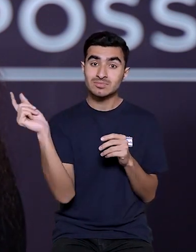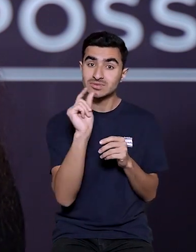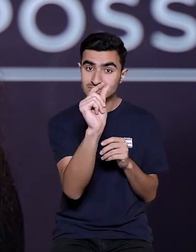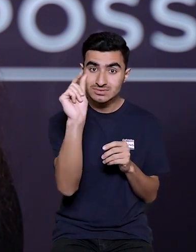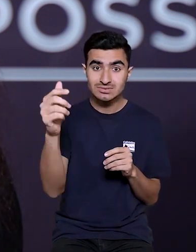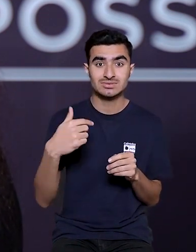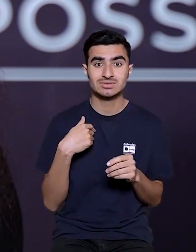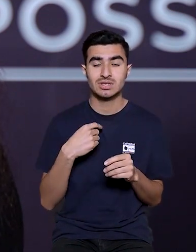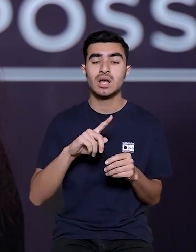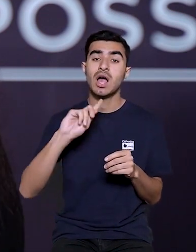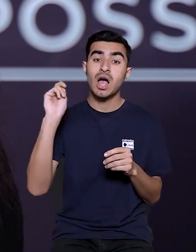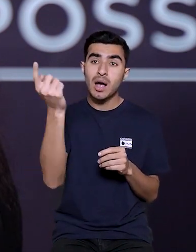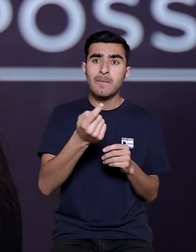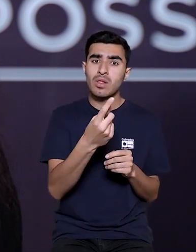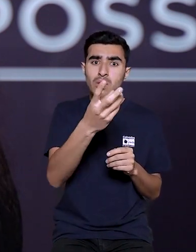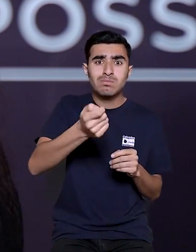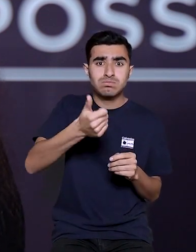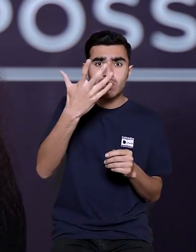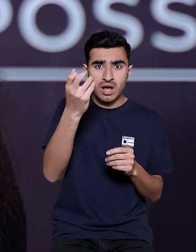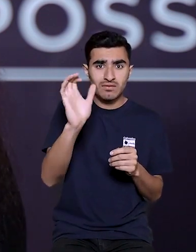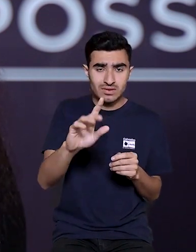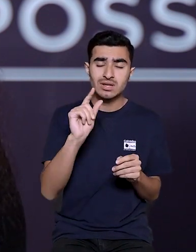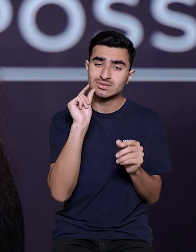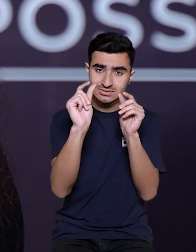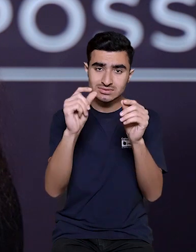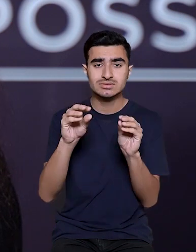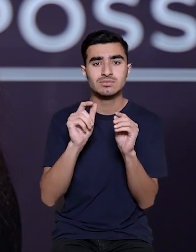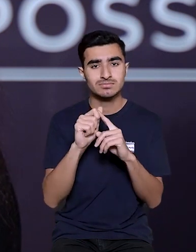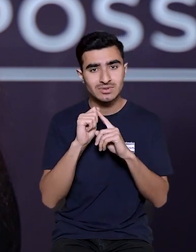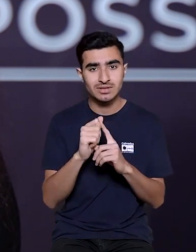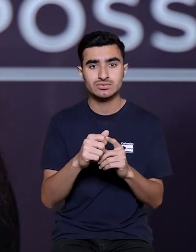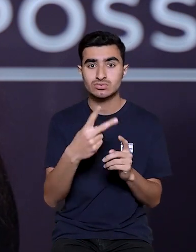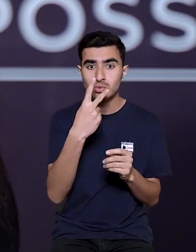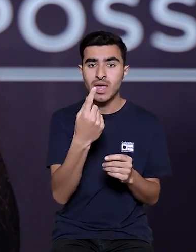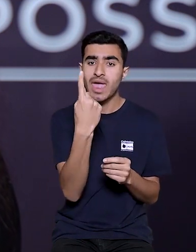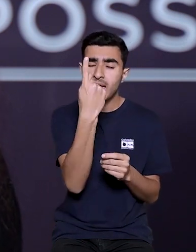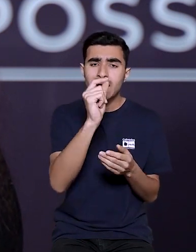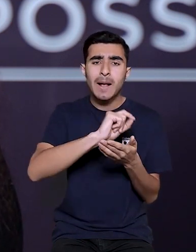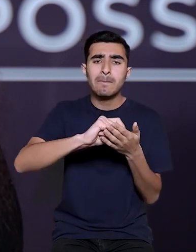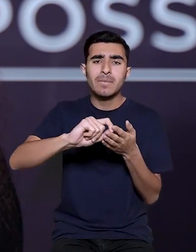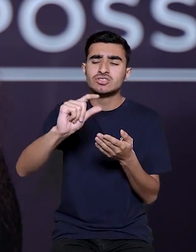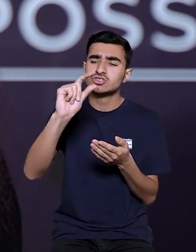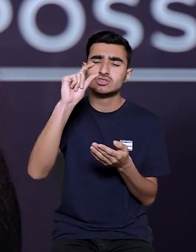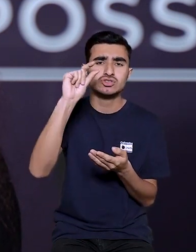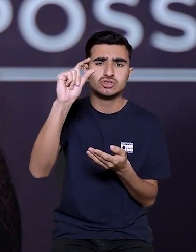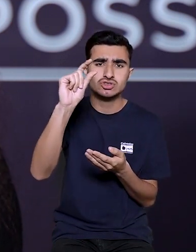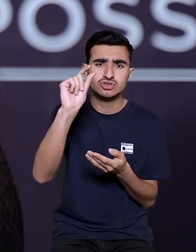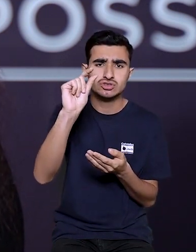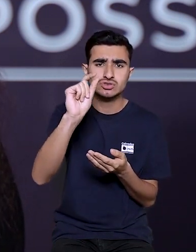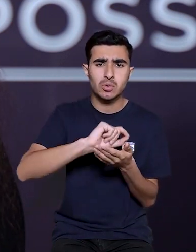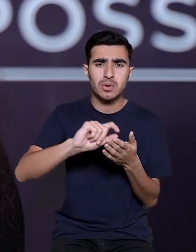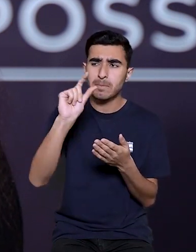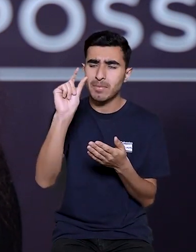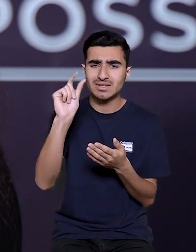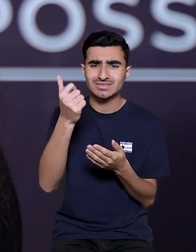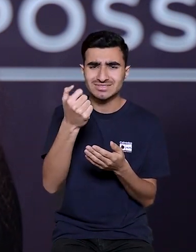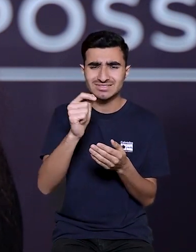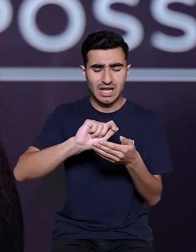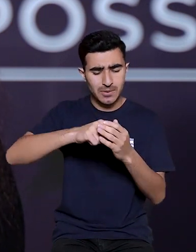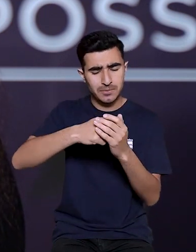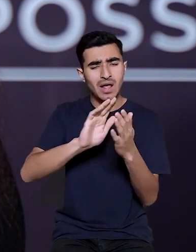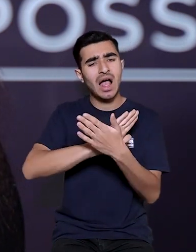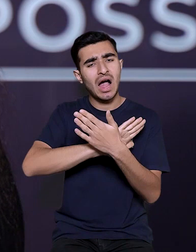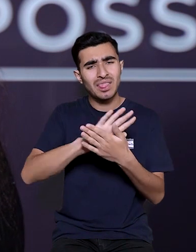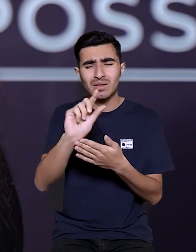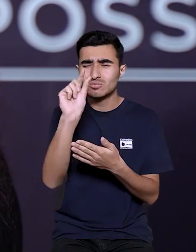लिए, आज के अमीर बच्चों के लिए, कि देखो 1 इंच की पेंसिल से एक गरीब बच्ची कितनी